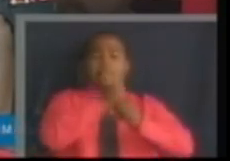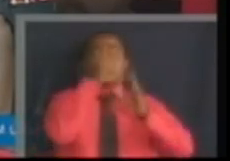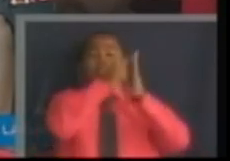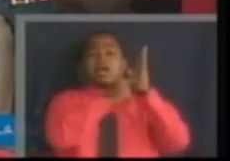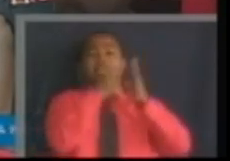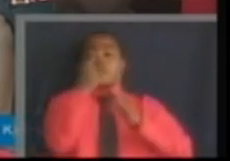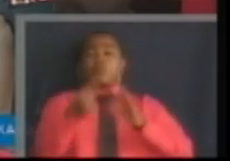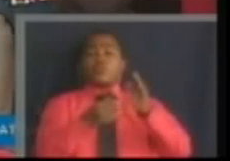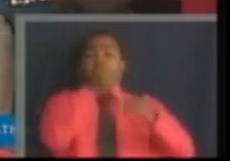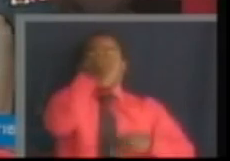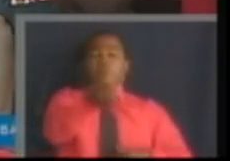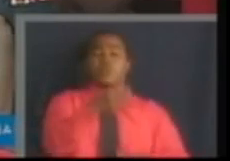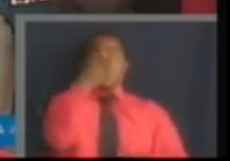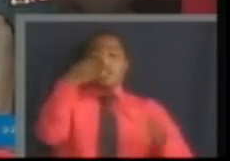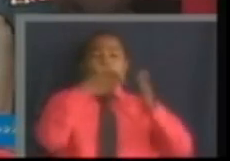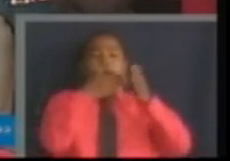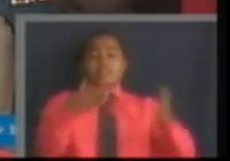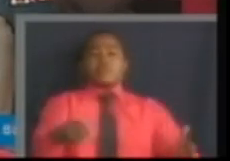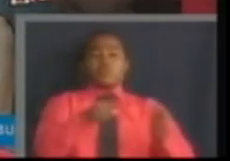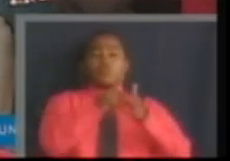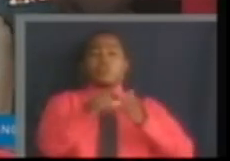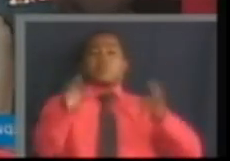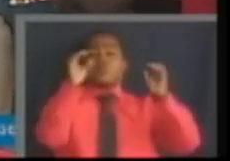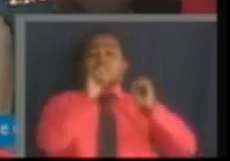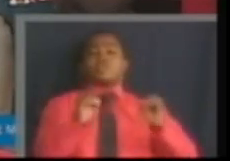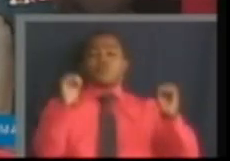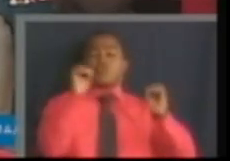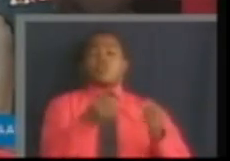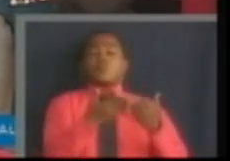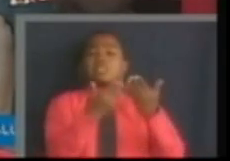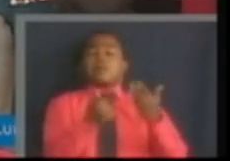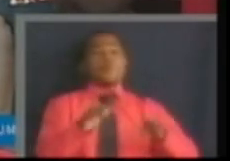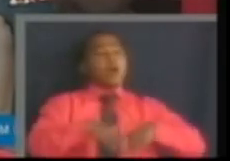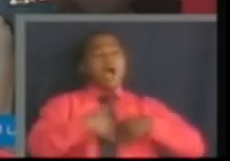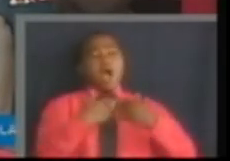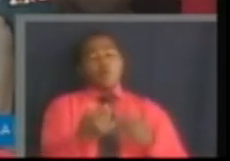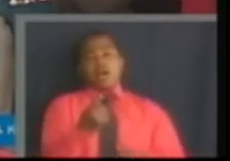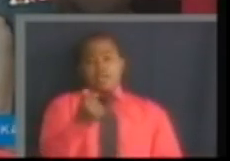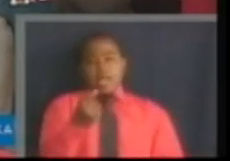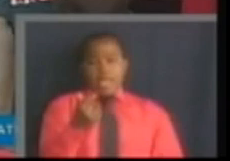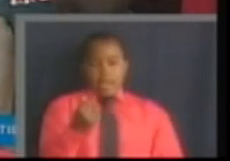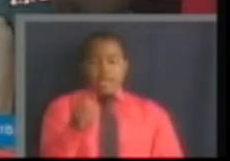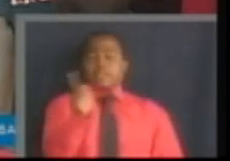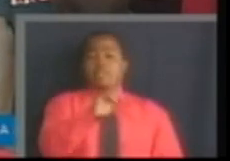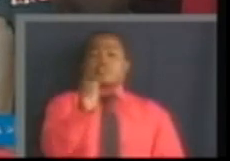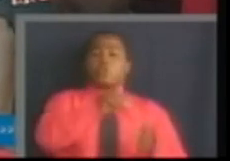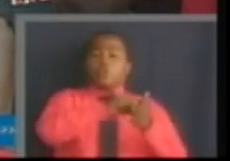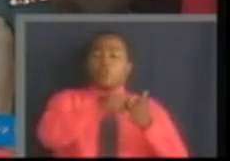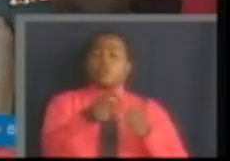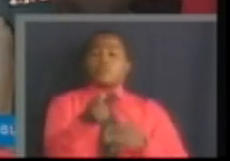wameshindwa kulipwa hela zao zote kwa sababu ya kukosa hela. Badala ya kulipwa posho ya siku 7 wamelipwa siku